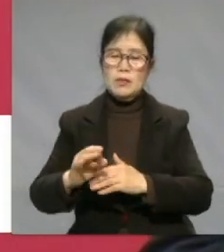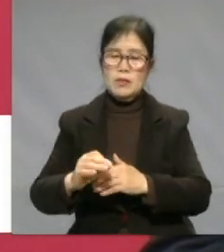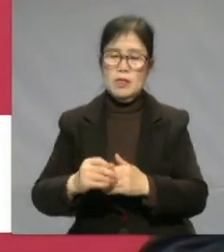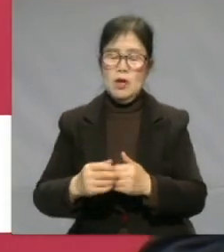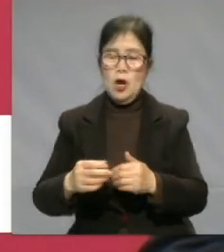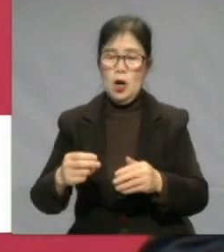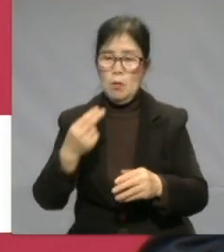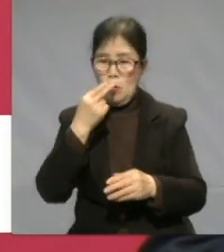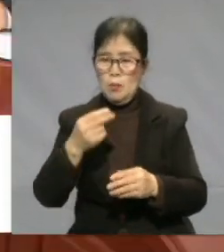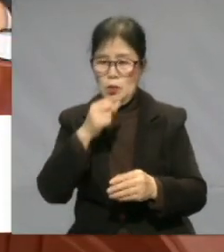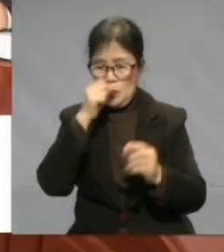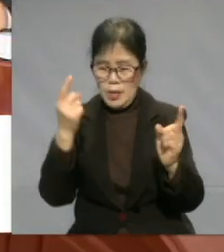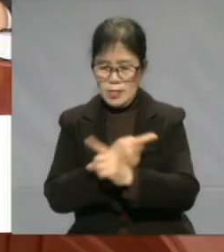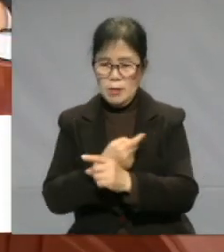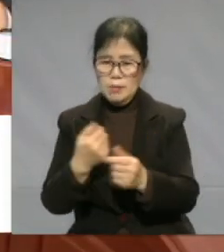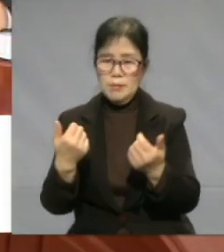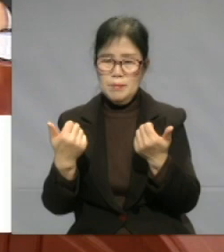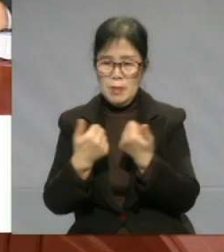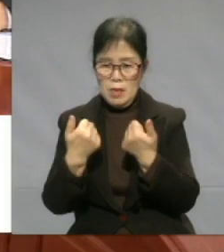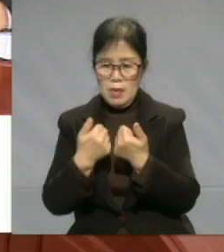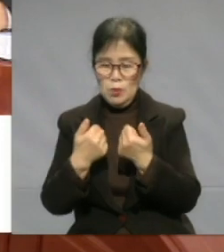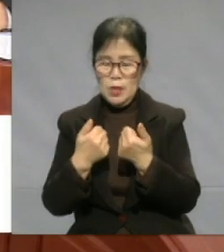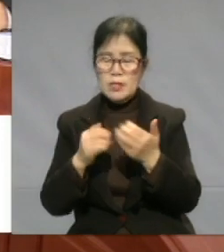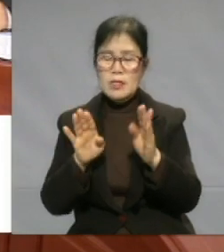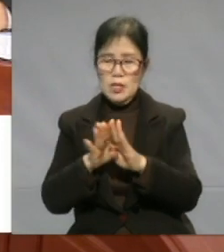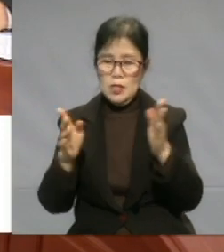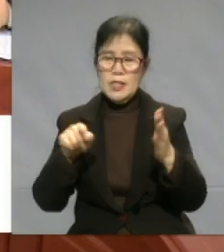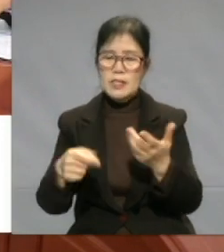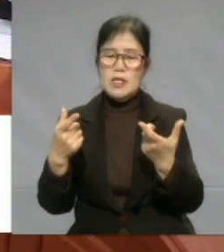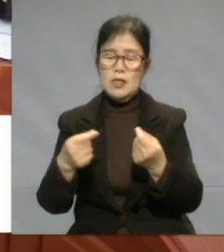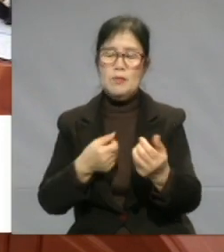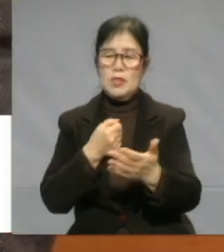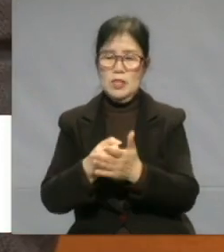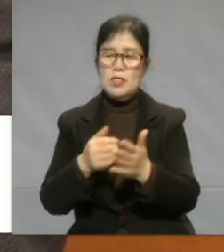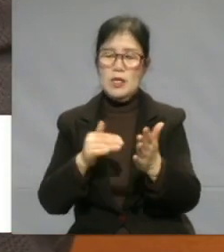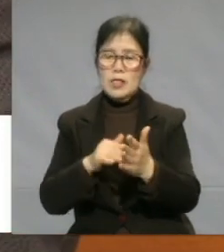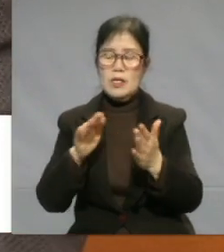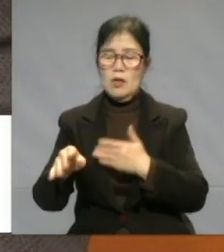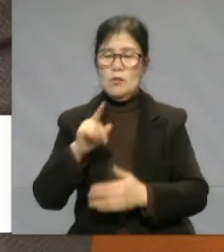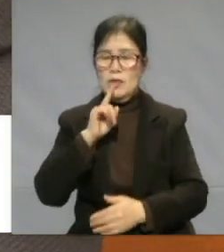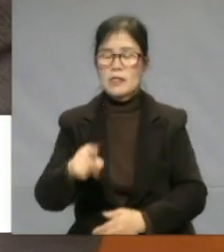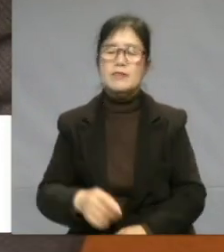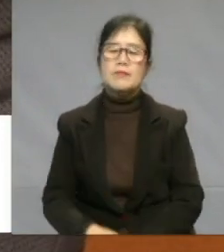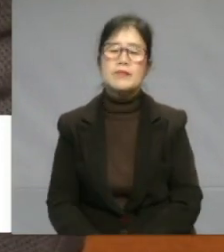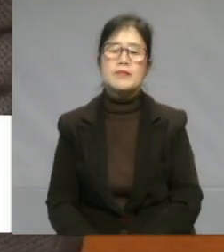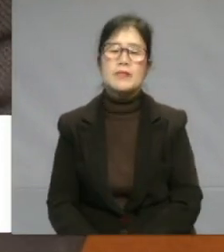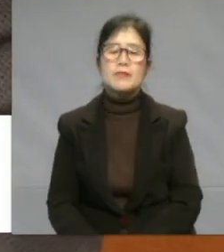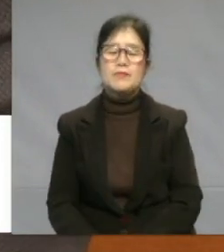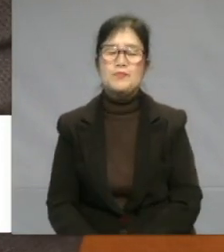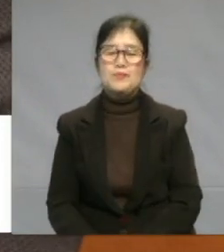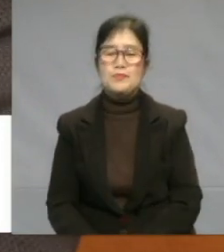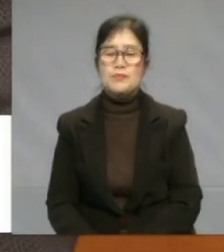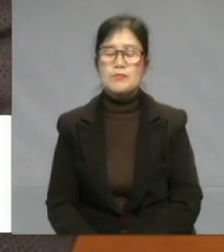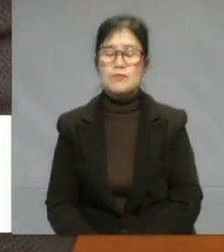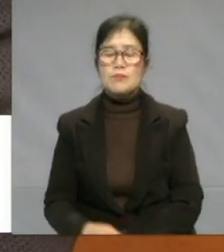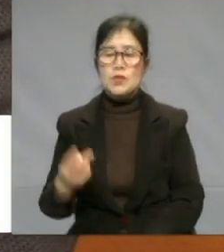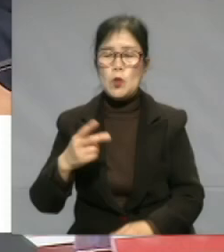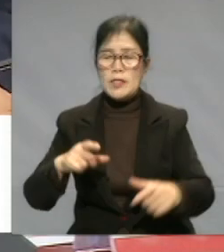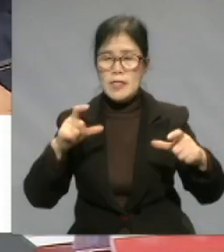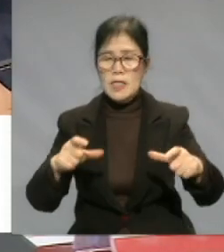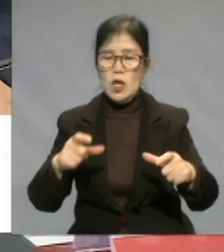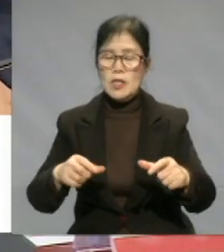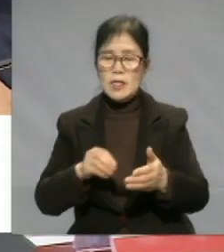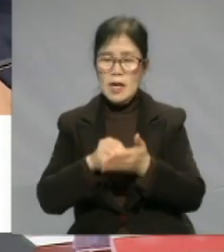보험료 개선방안 협의회를 열어 이같이 결정했다고 국민의 힘 윤재옥 원내 대표가 밝혔습니다 또 당정은 지역